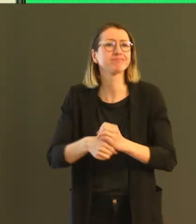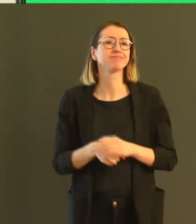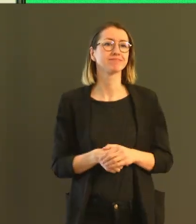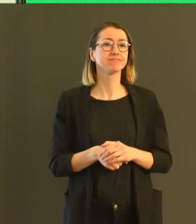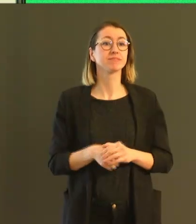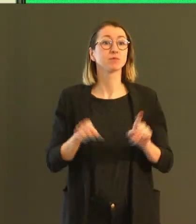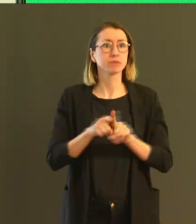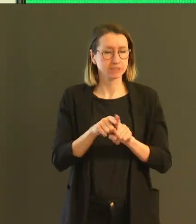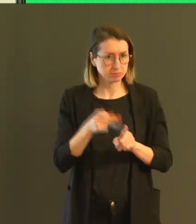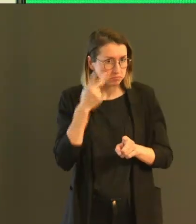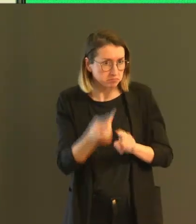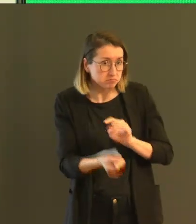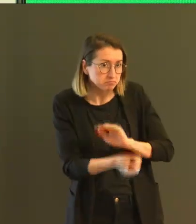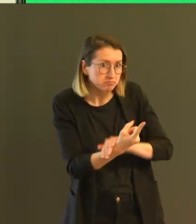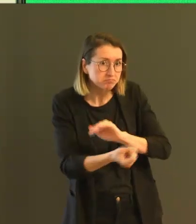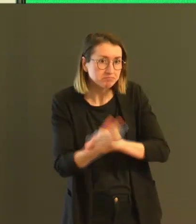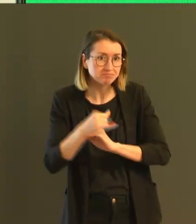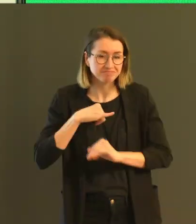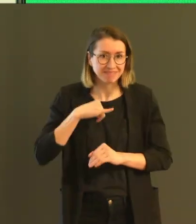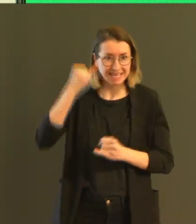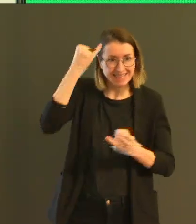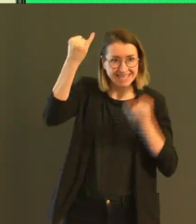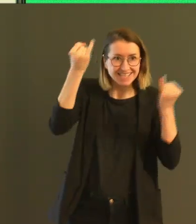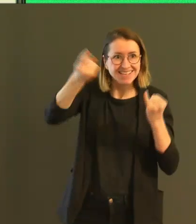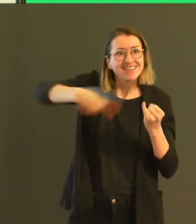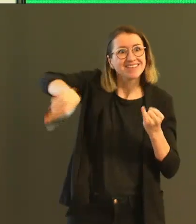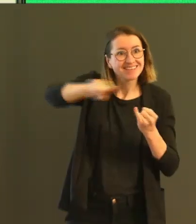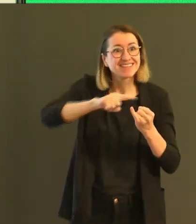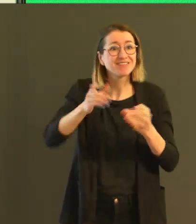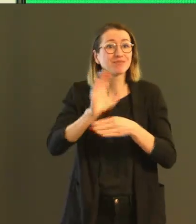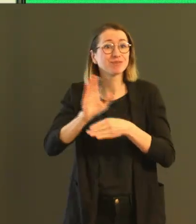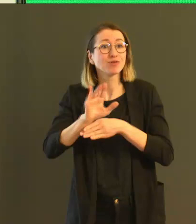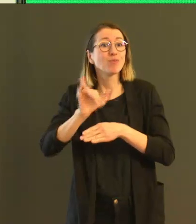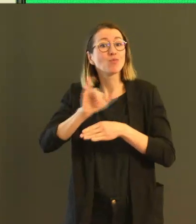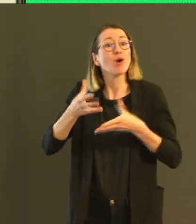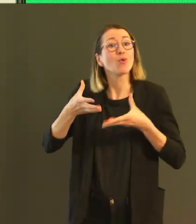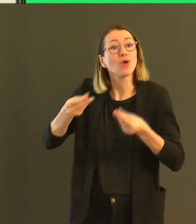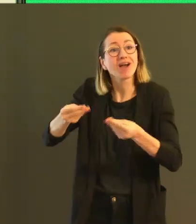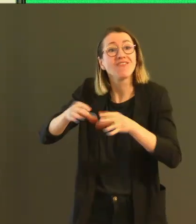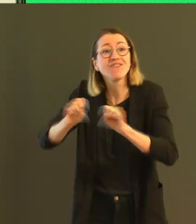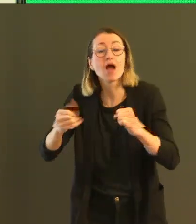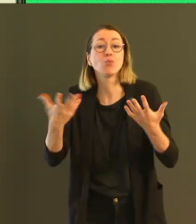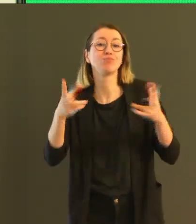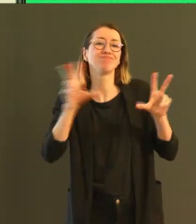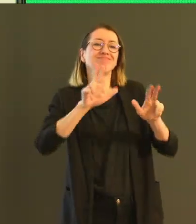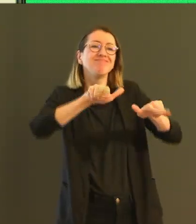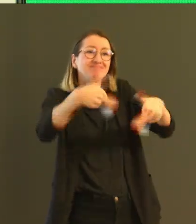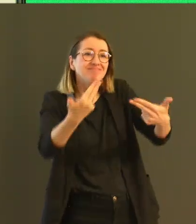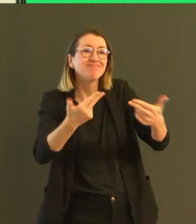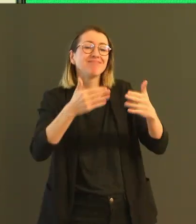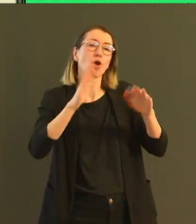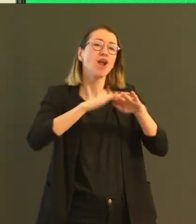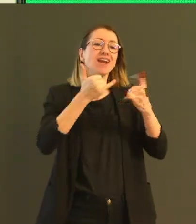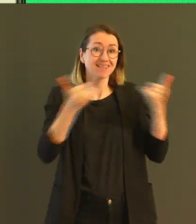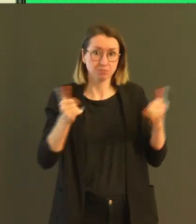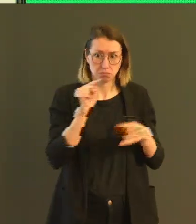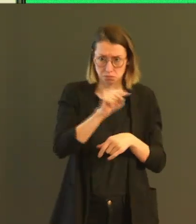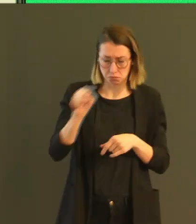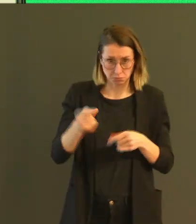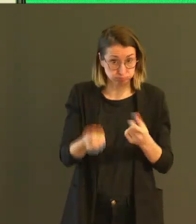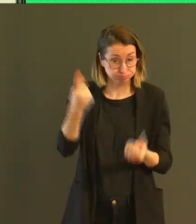remarqué soit sur le terrain soit plus virtuellement faut savoir que de tels engagements ont fait la différence